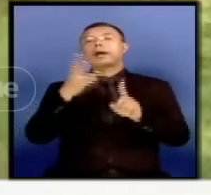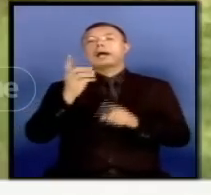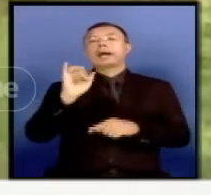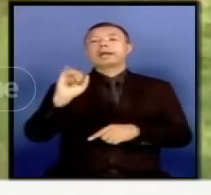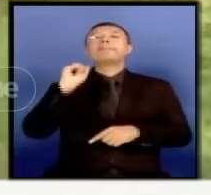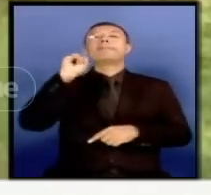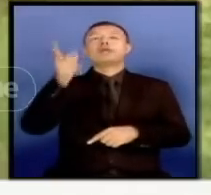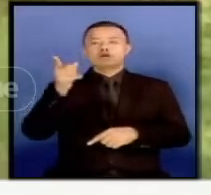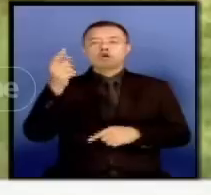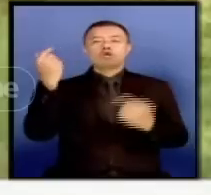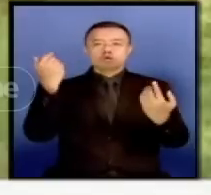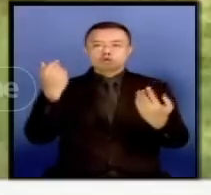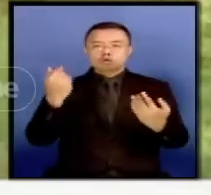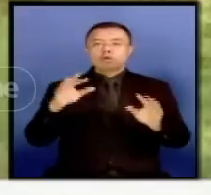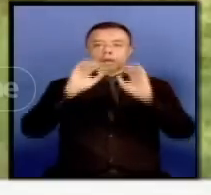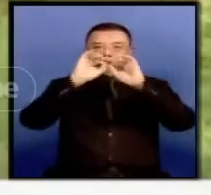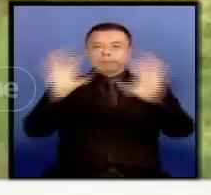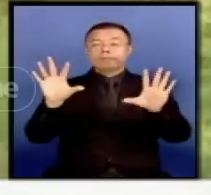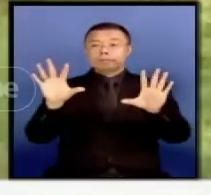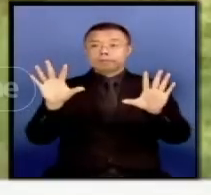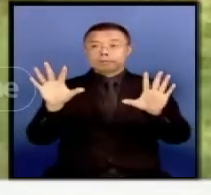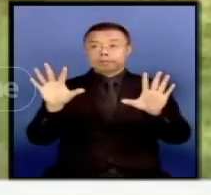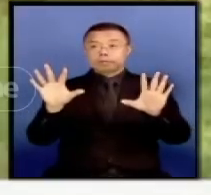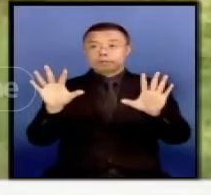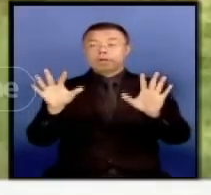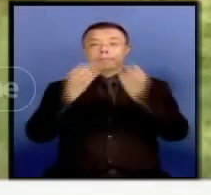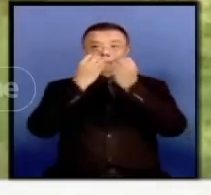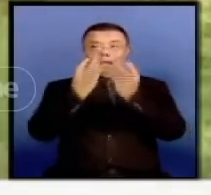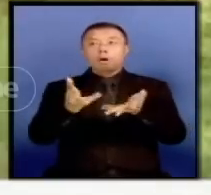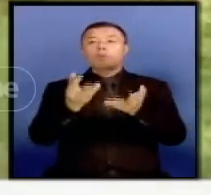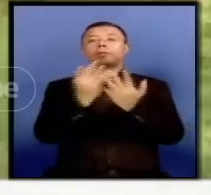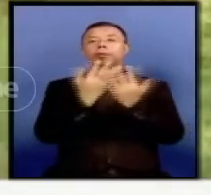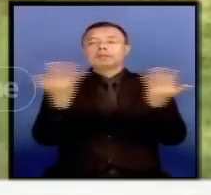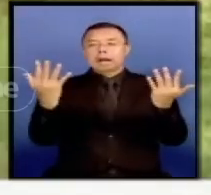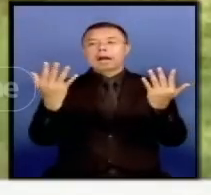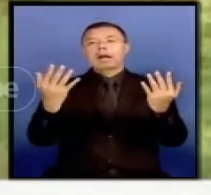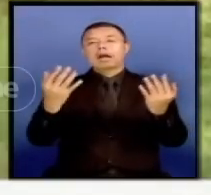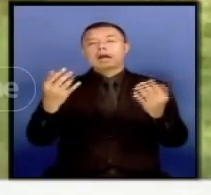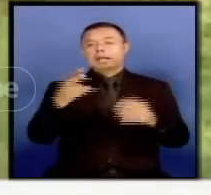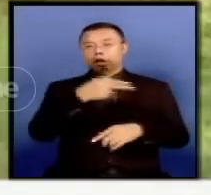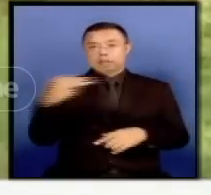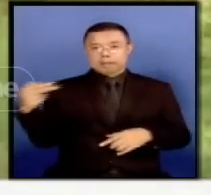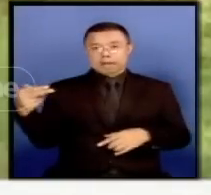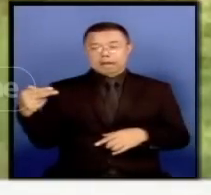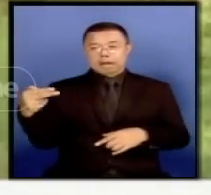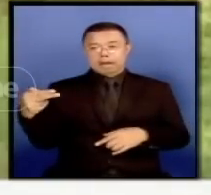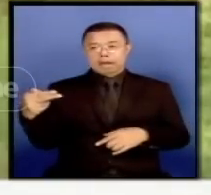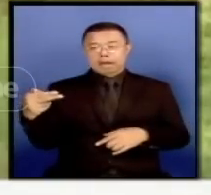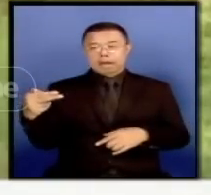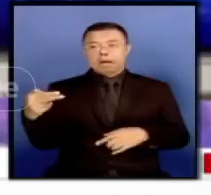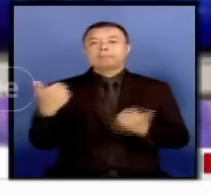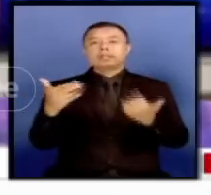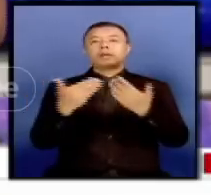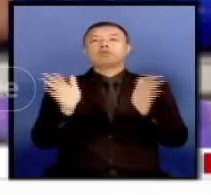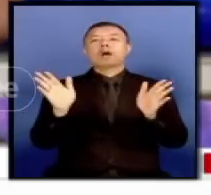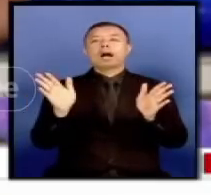sudah mengumumkan ataupun memberikan informasi kepada masyarakat akan melakukan baik, atau Yandri. Open house